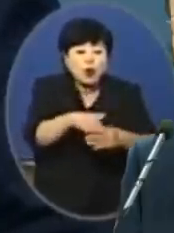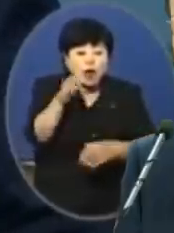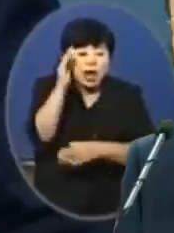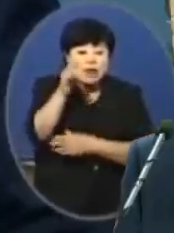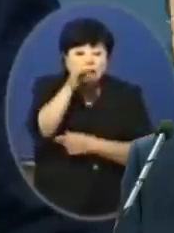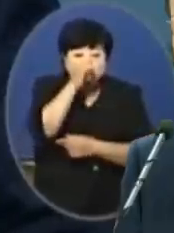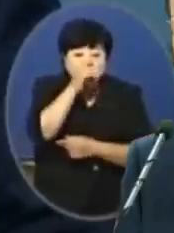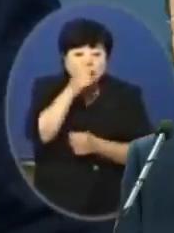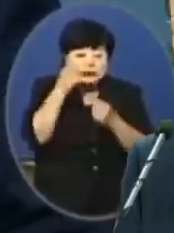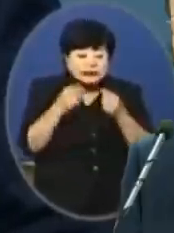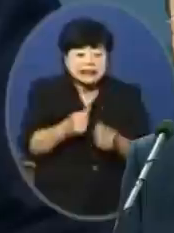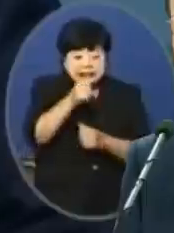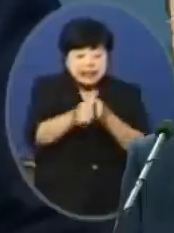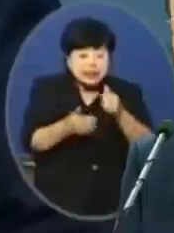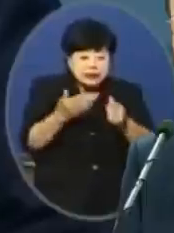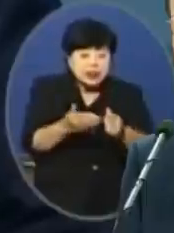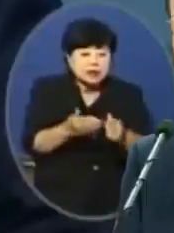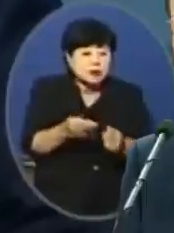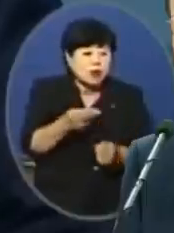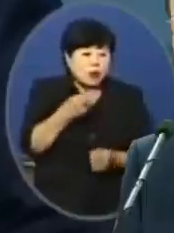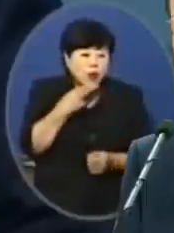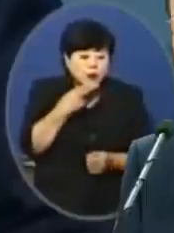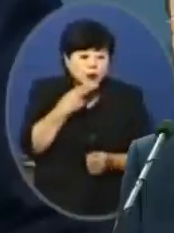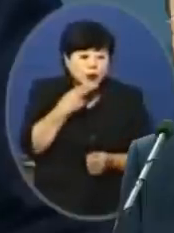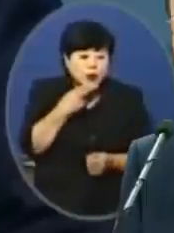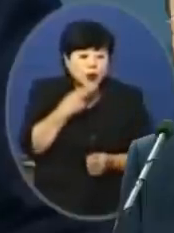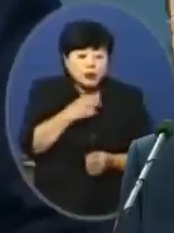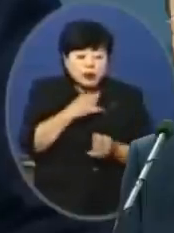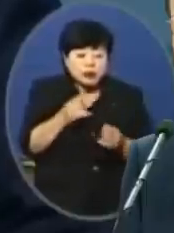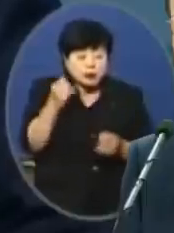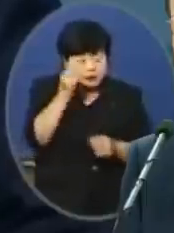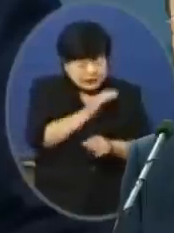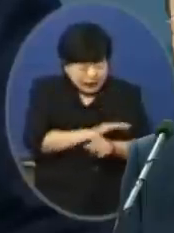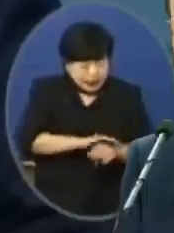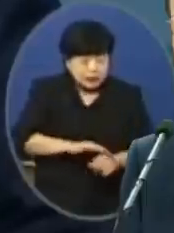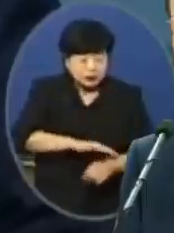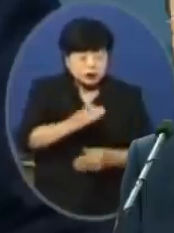있지 살아계신 하나님께서 들어와서 우리 인생을 영혼이